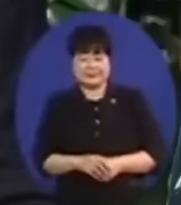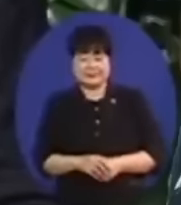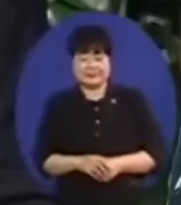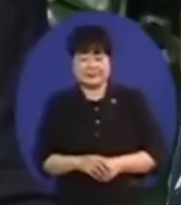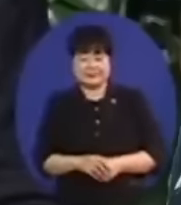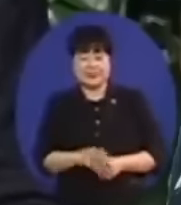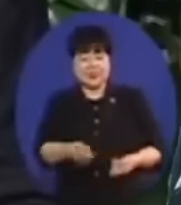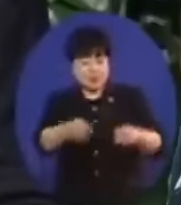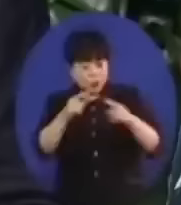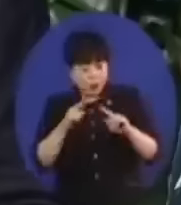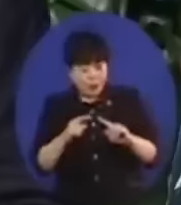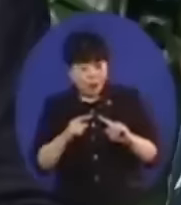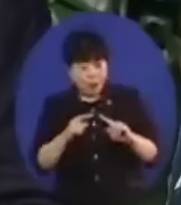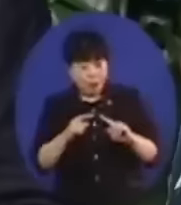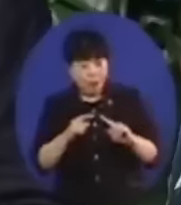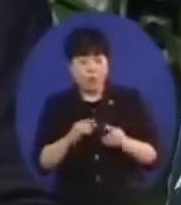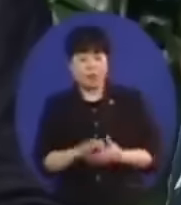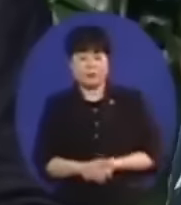들어와야 되고